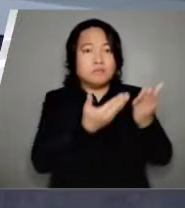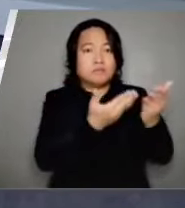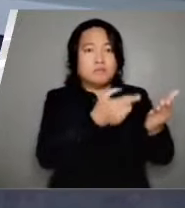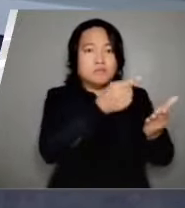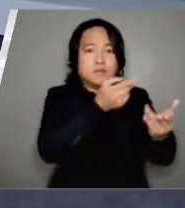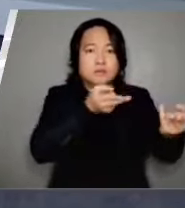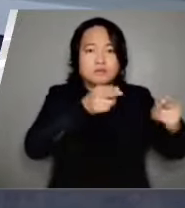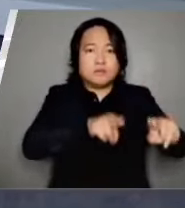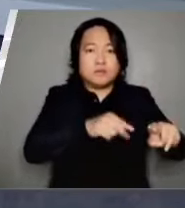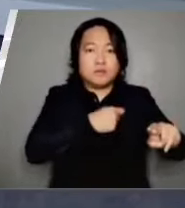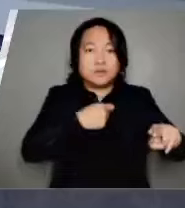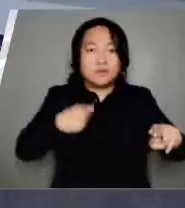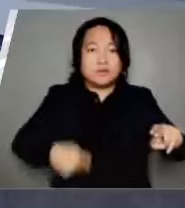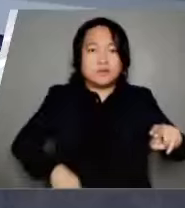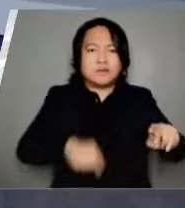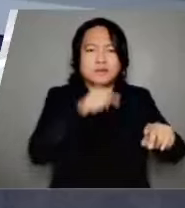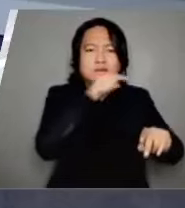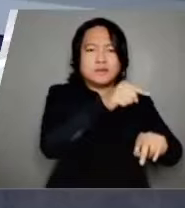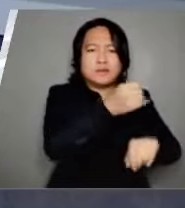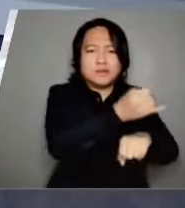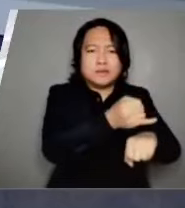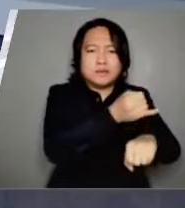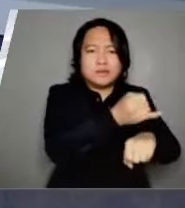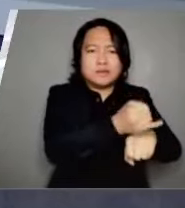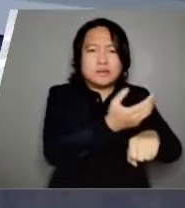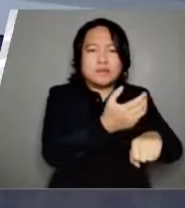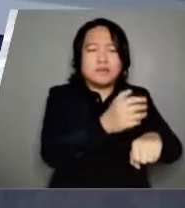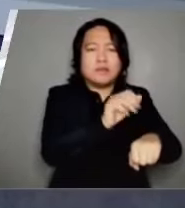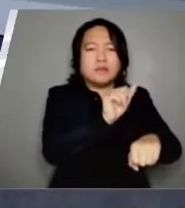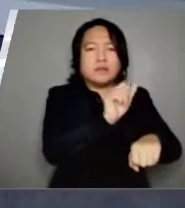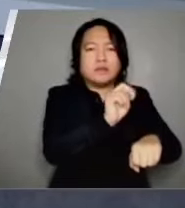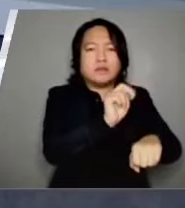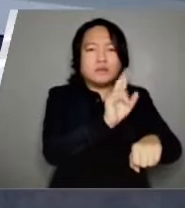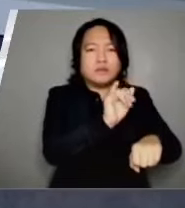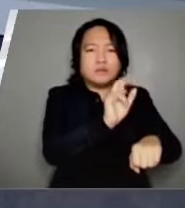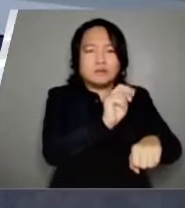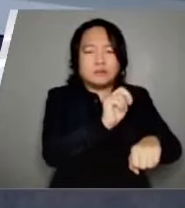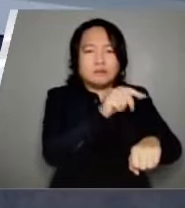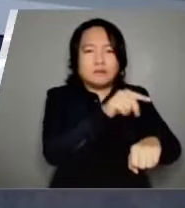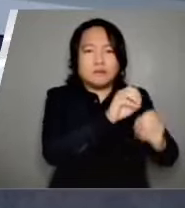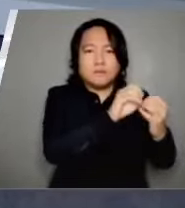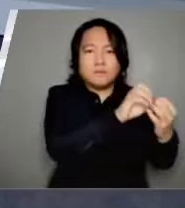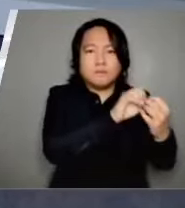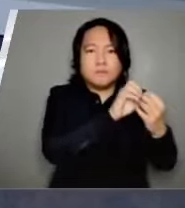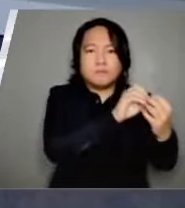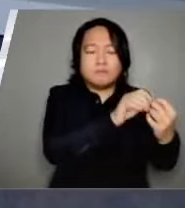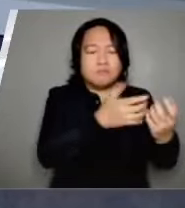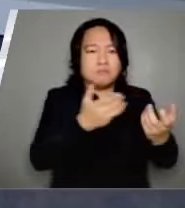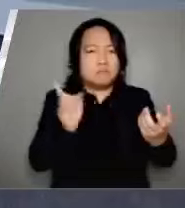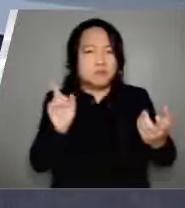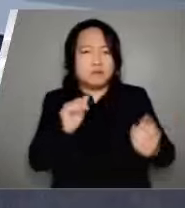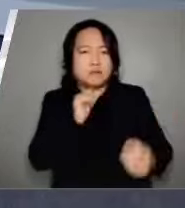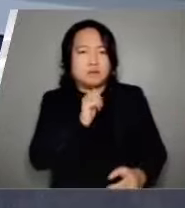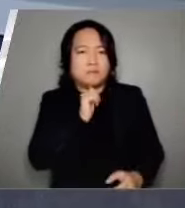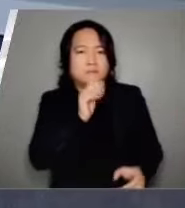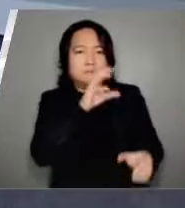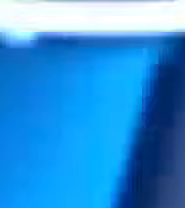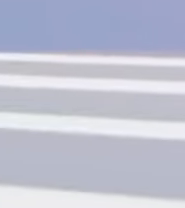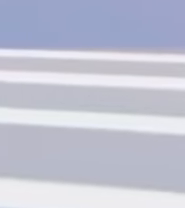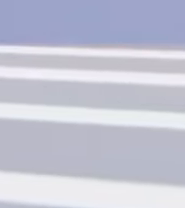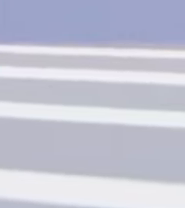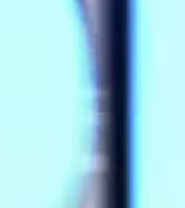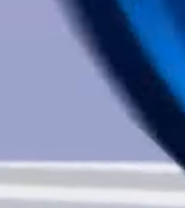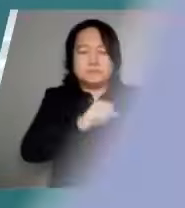ng kagawaran, Pangulo lang ang may kapangyarihan na mag-aproba ng mga ganoong kasunduan. Saksi, si JP Soriano.